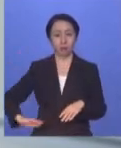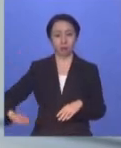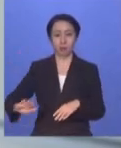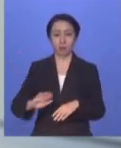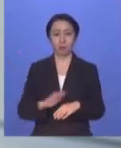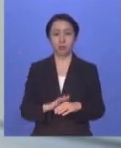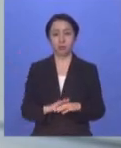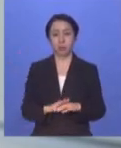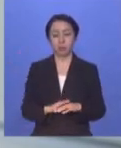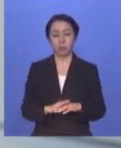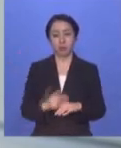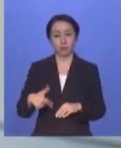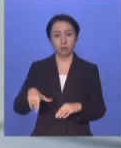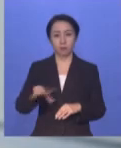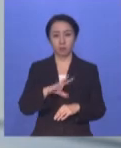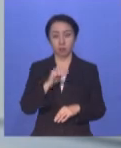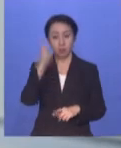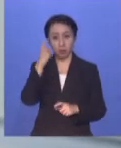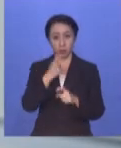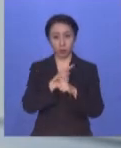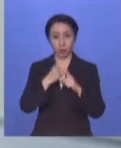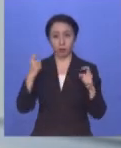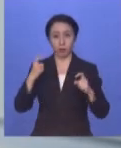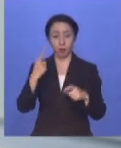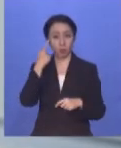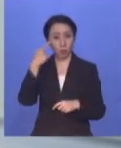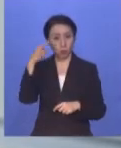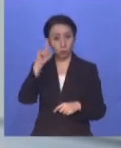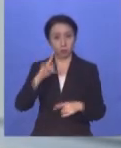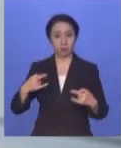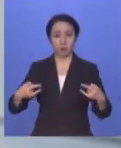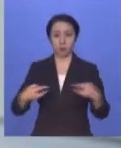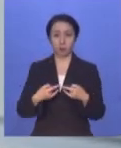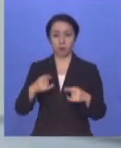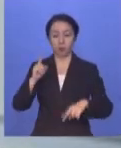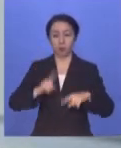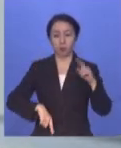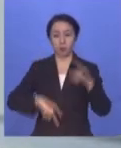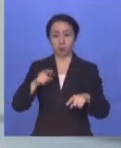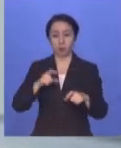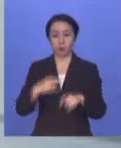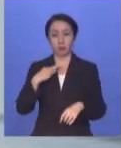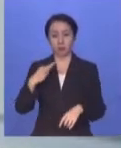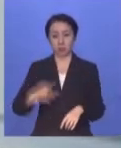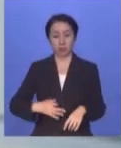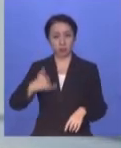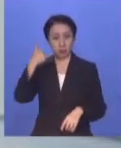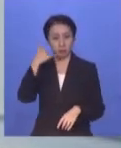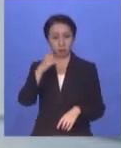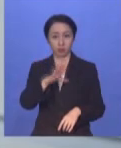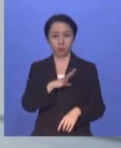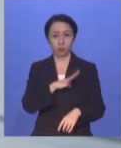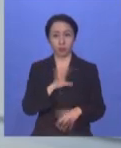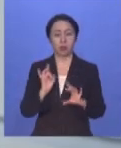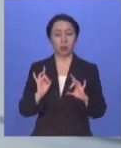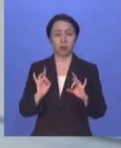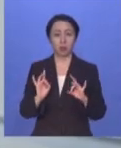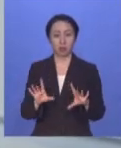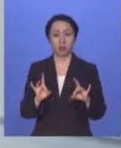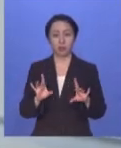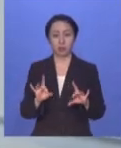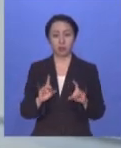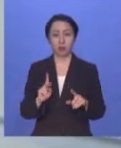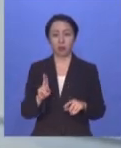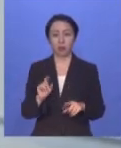И как бы все новости узнавала по СМИ, родственники мне, сын звонил, внук звонил и рассказывал,